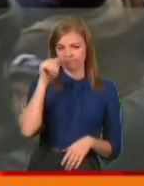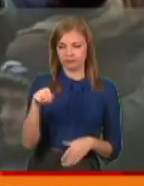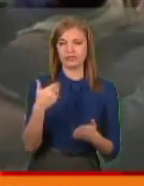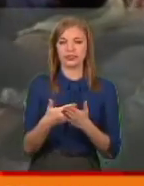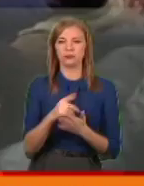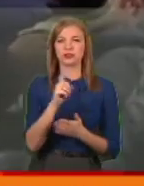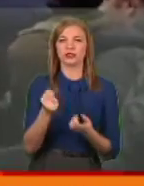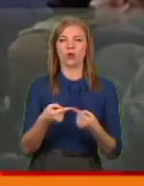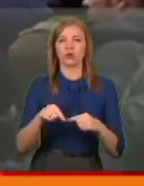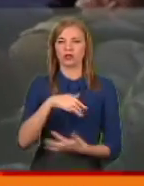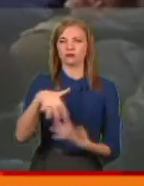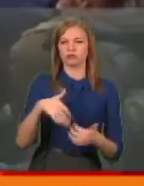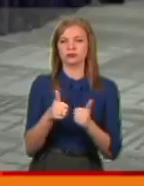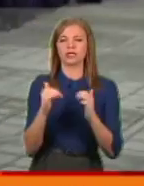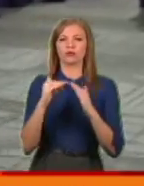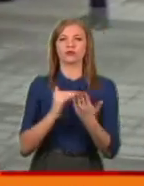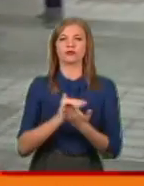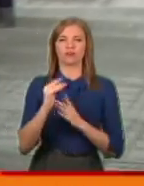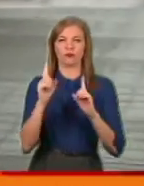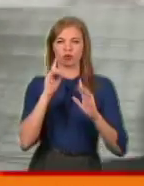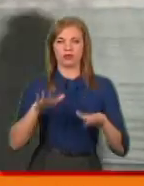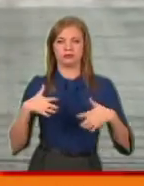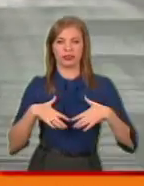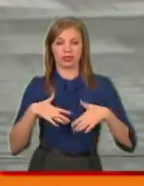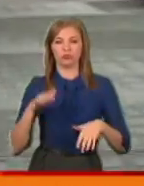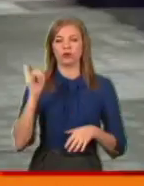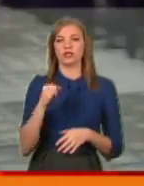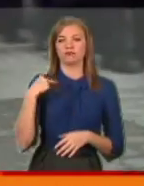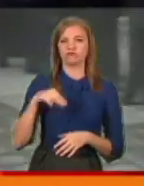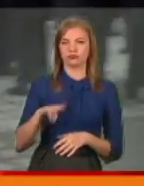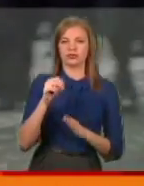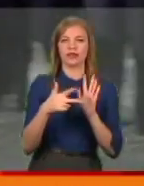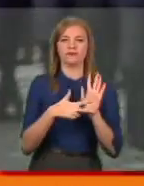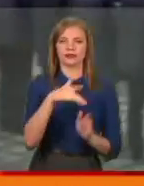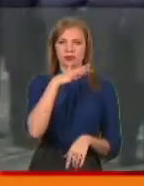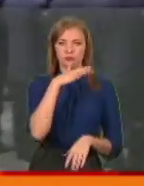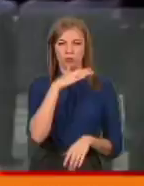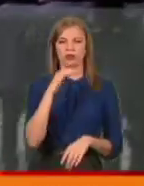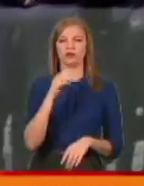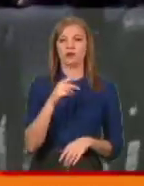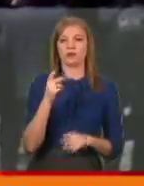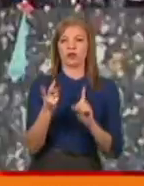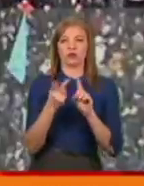нібито організацію заворушень біля будівлі Верховної Ради Криму та засудили його на 8 років.